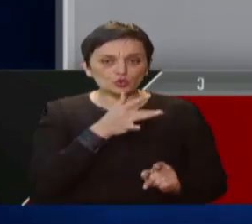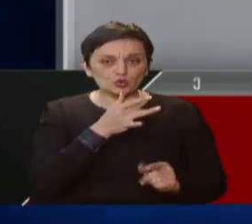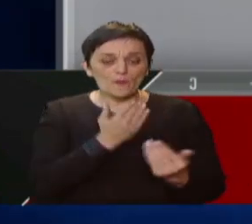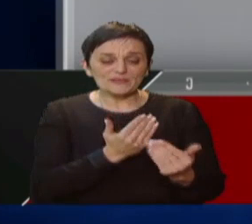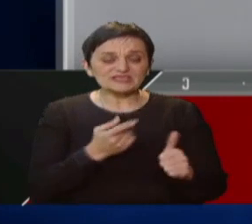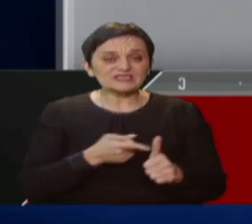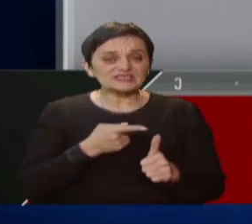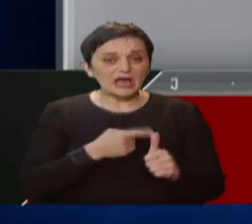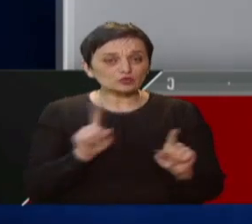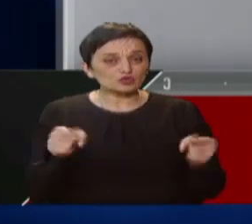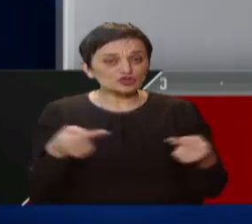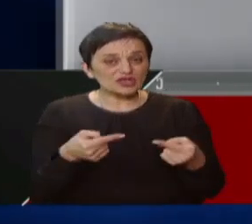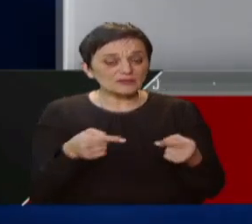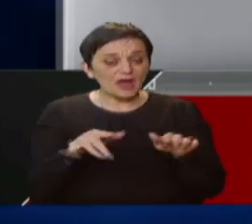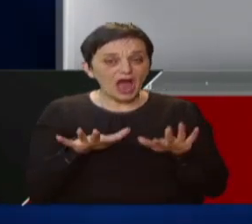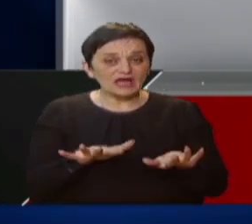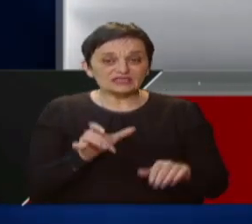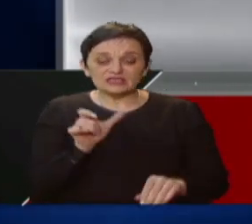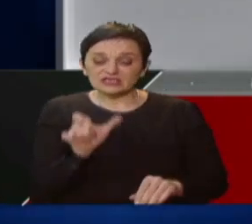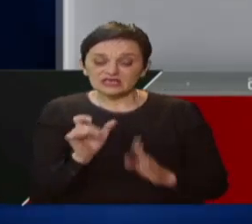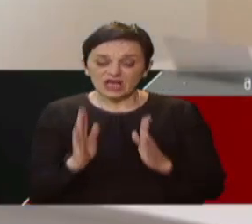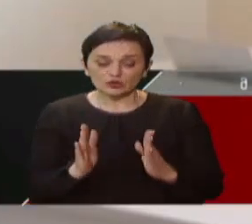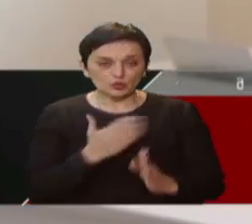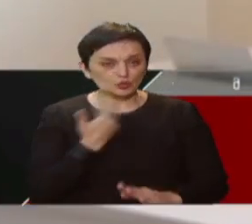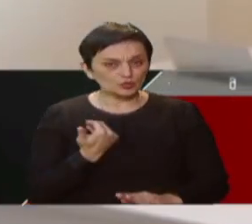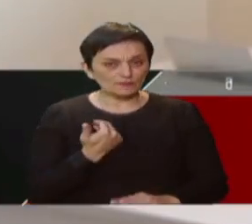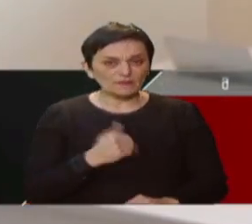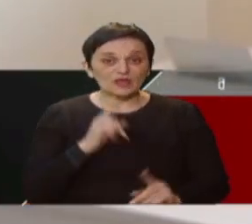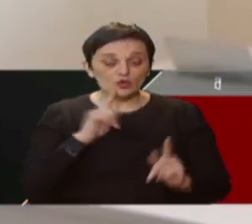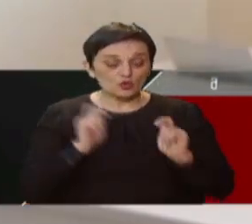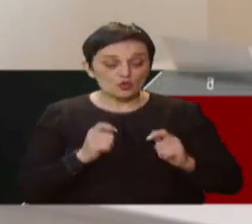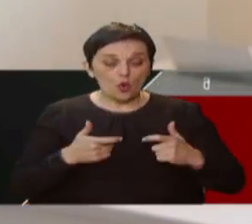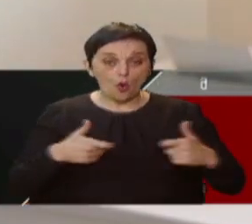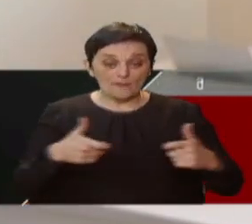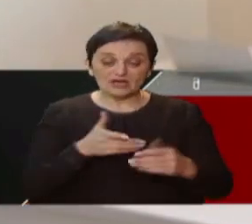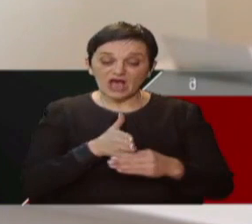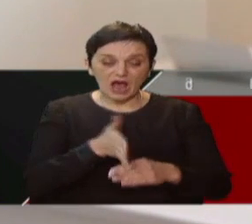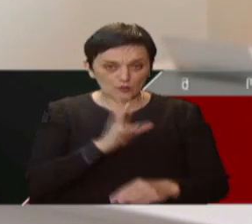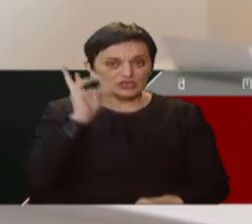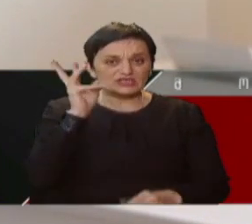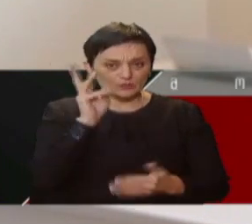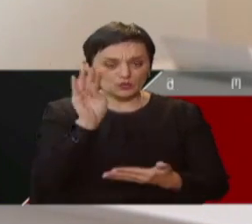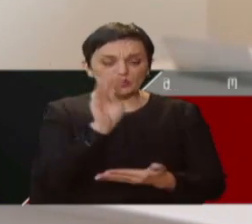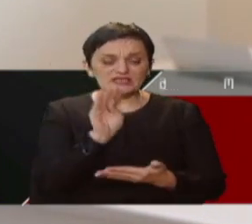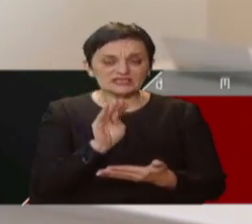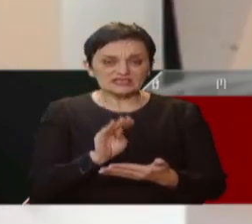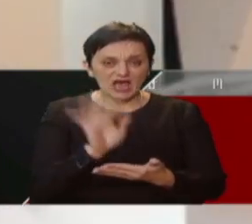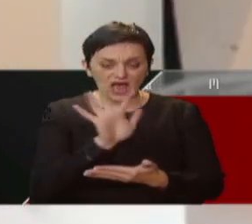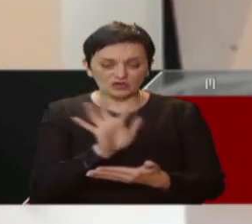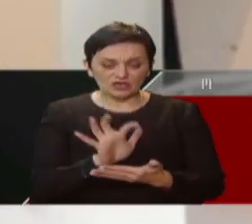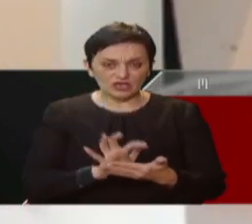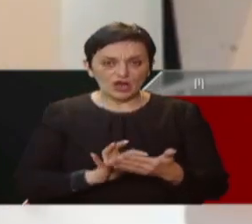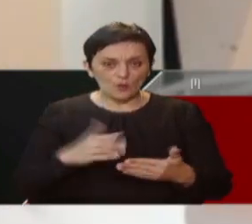მისი სტატუსის შესაბამისი ადგილის არ განსაზღვრაში. კონფერენციაზე არ მივიდა, თუმცა დიპლომატებს წერილობით გავრცელებული